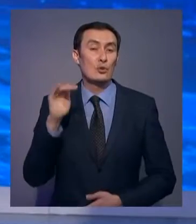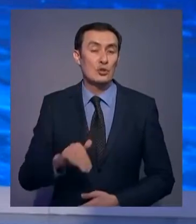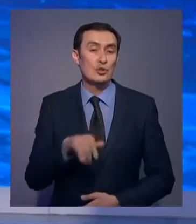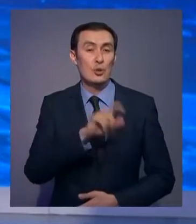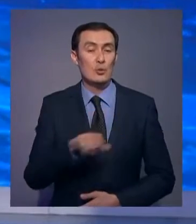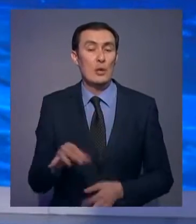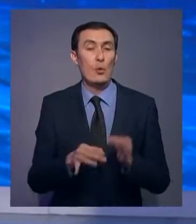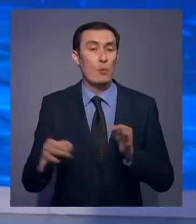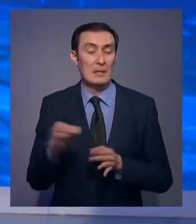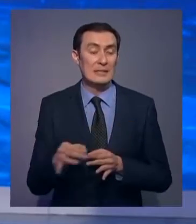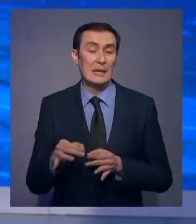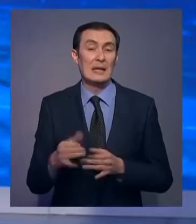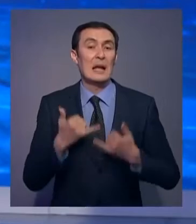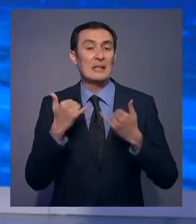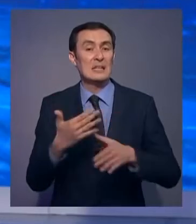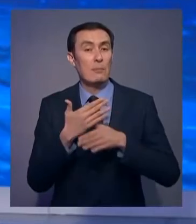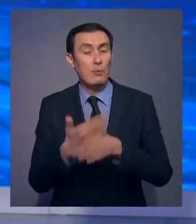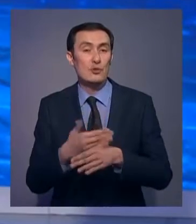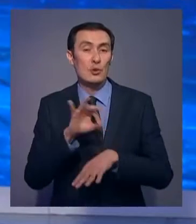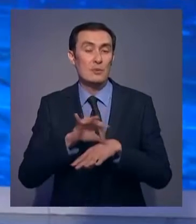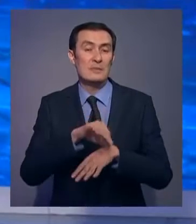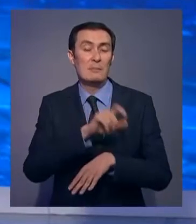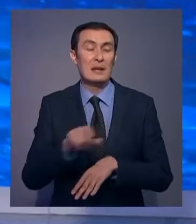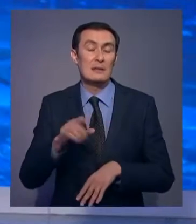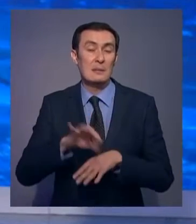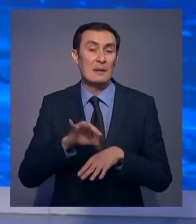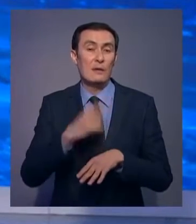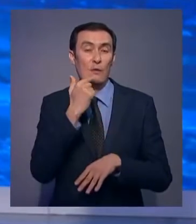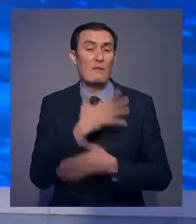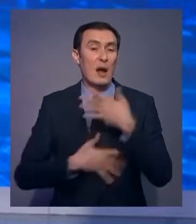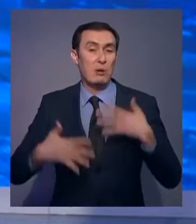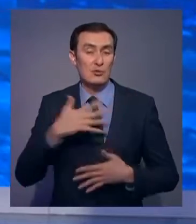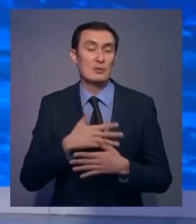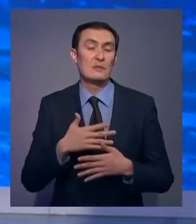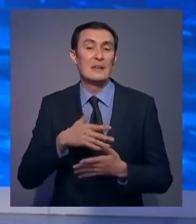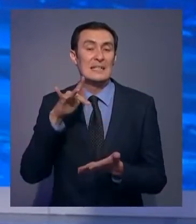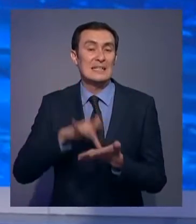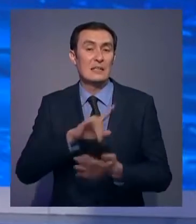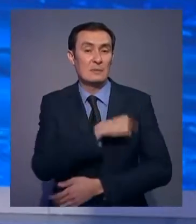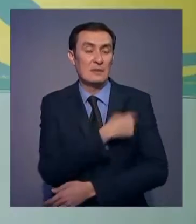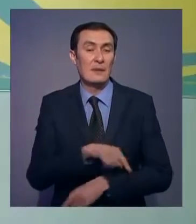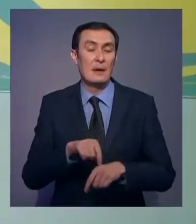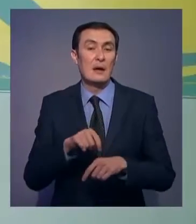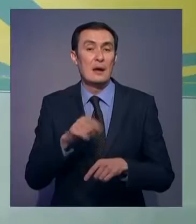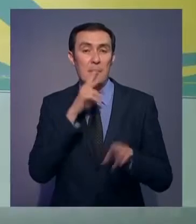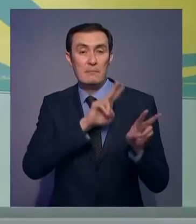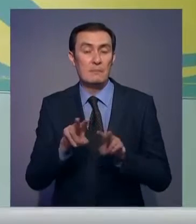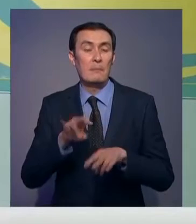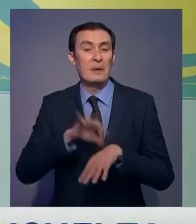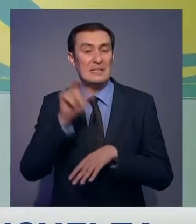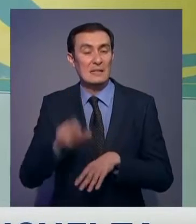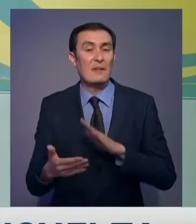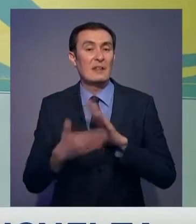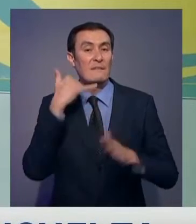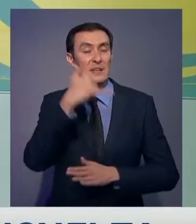4000 жителей региона. Для оказания помощи людям с болезнями кровообращения создан ситуационный центр. Он позволяет отследить пациента от